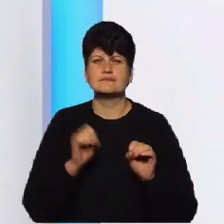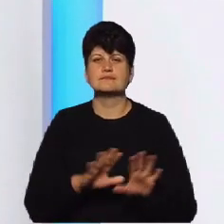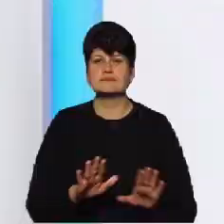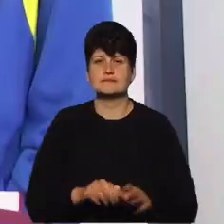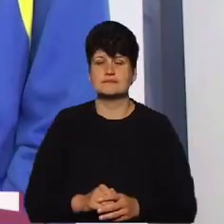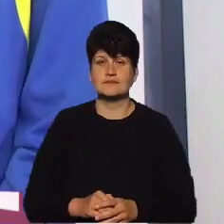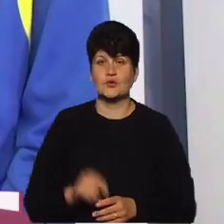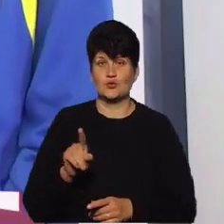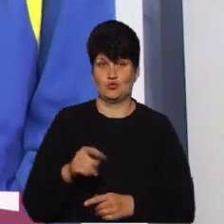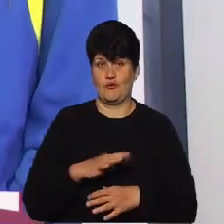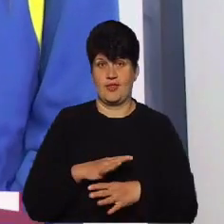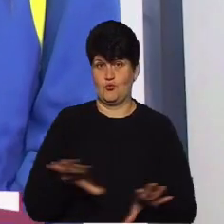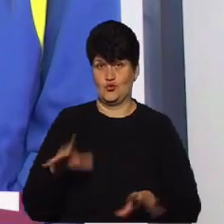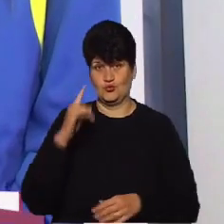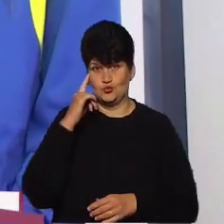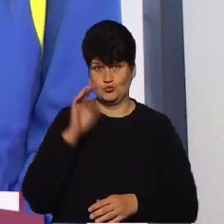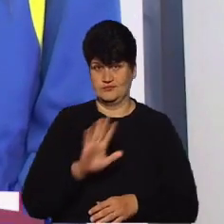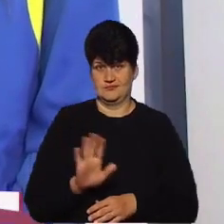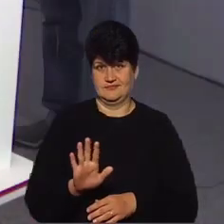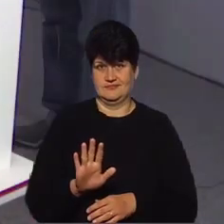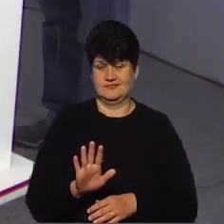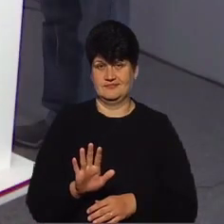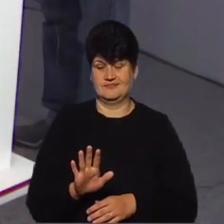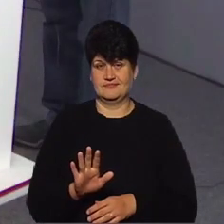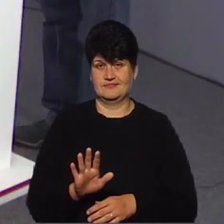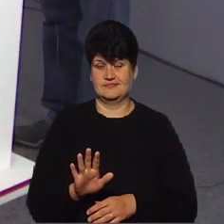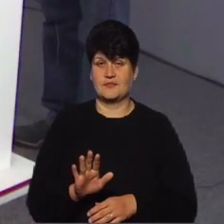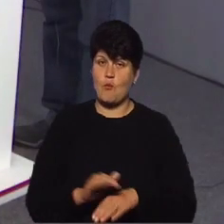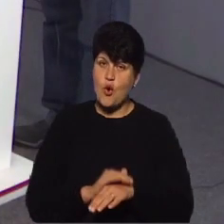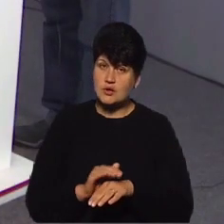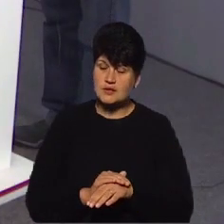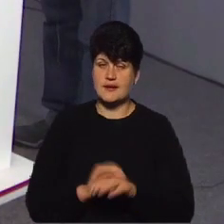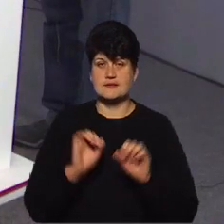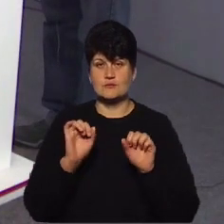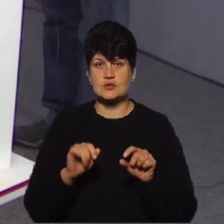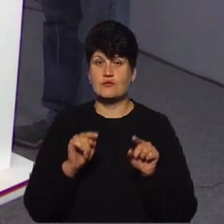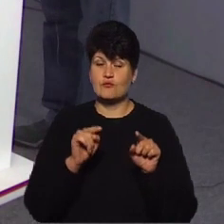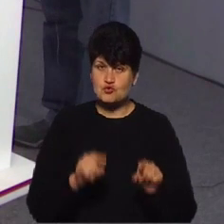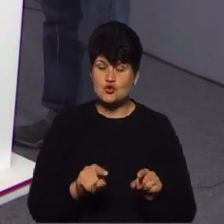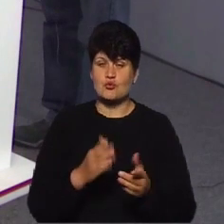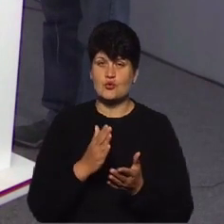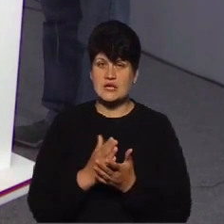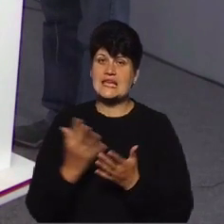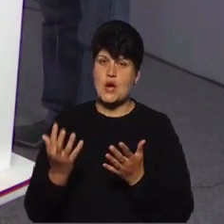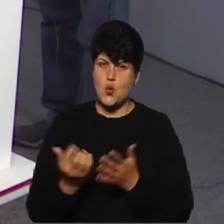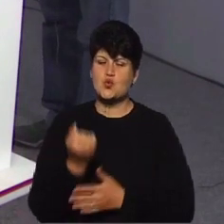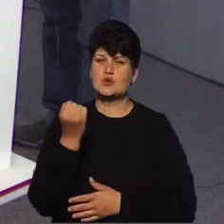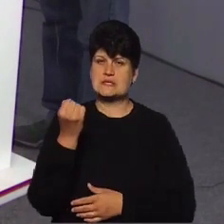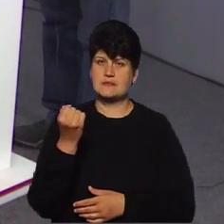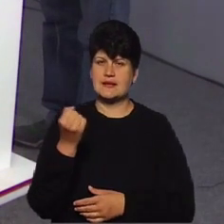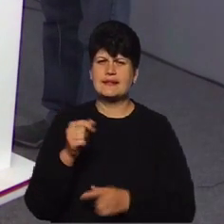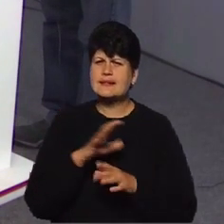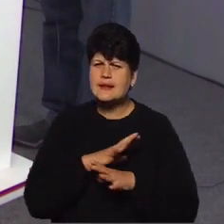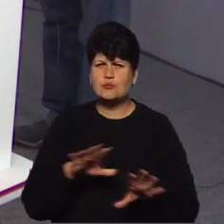було. Не було таких думок? Молодець. Можливо, саме і в цьому також полягає успіх, в тому, що навіть не було думок, так?